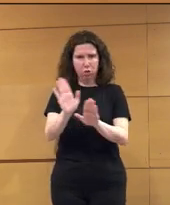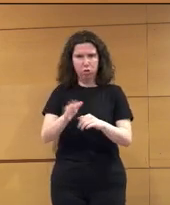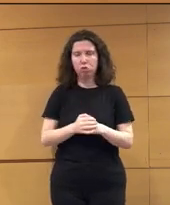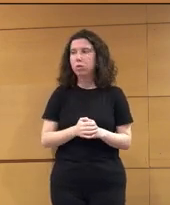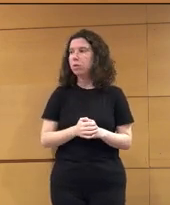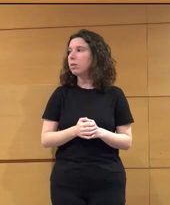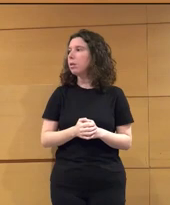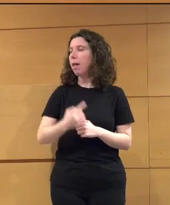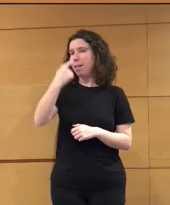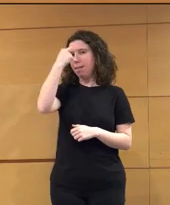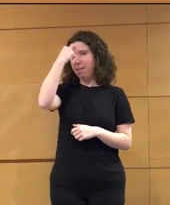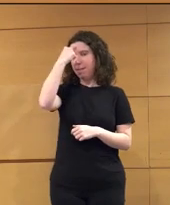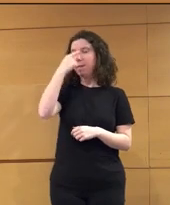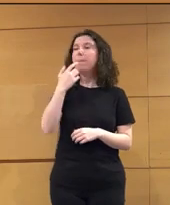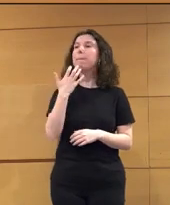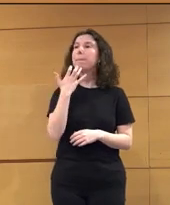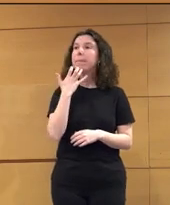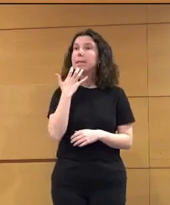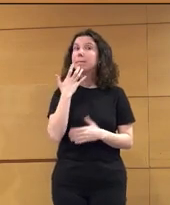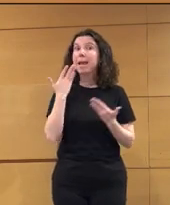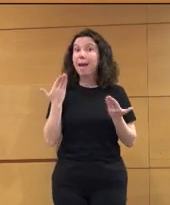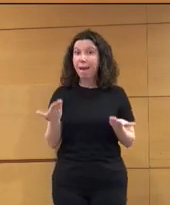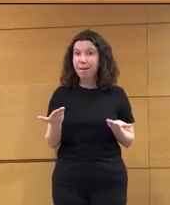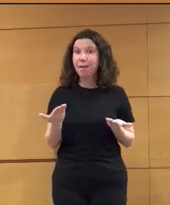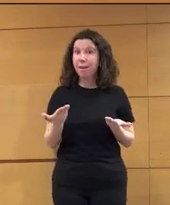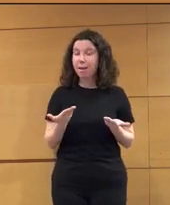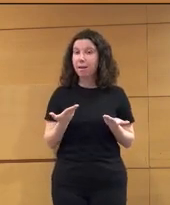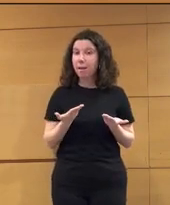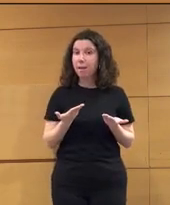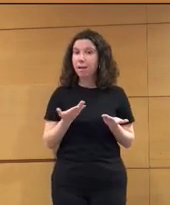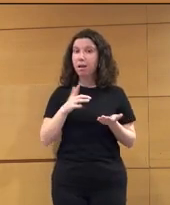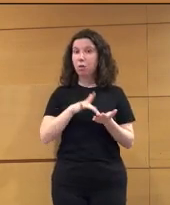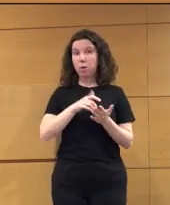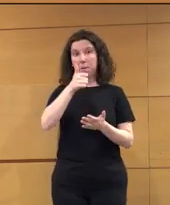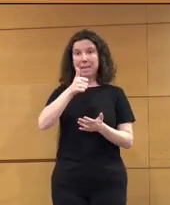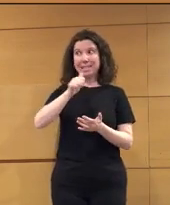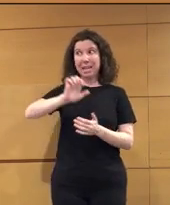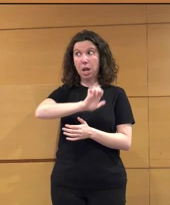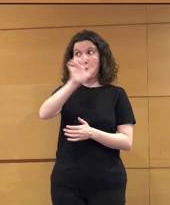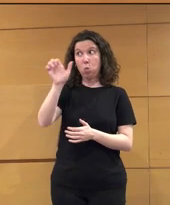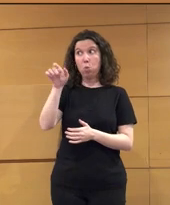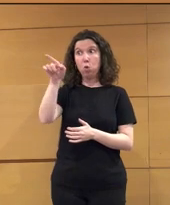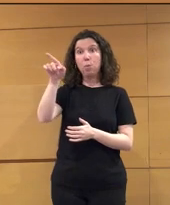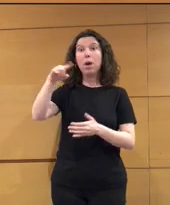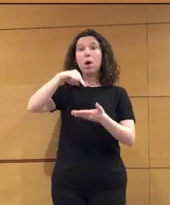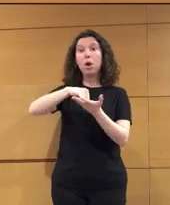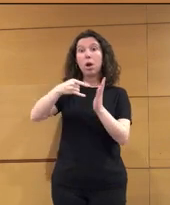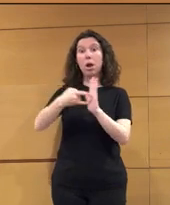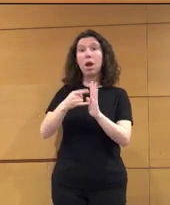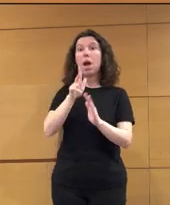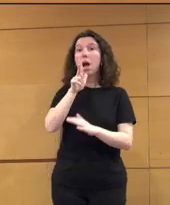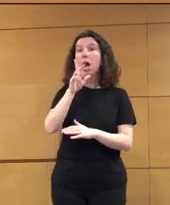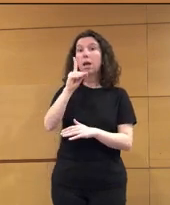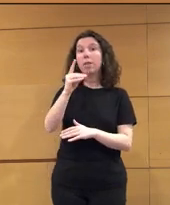ara se m'acaba d'ocórrer. Una cosa que estem fent a escala europea és un projecte que es diu ATHENA,